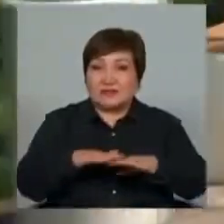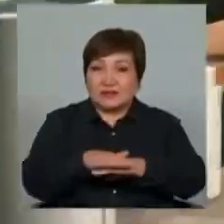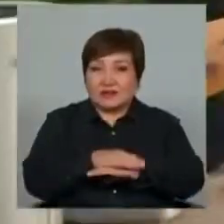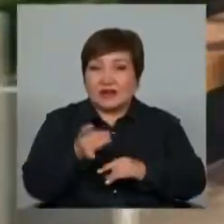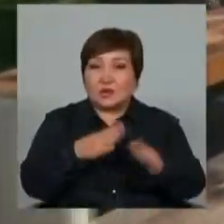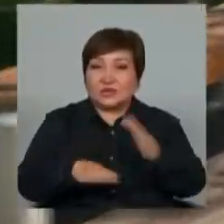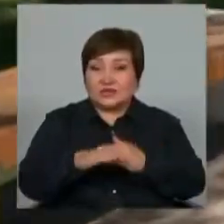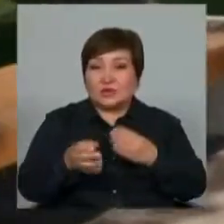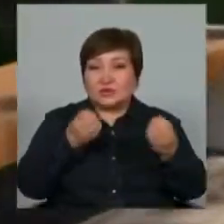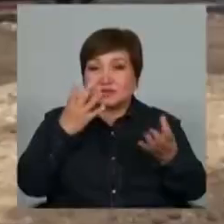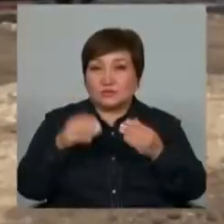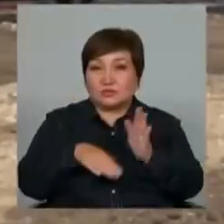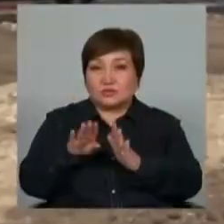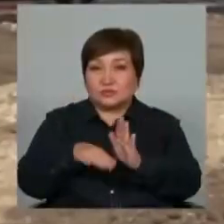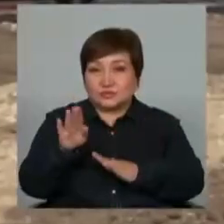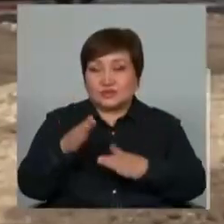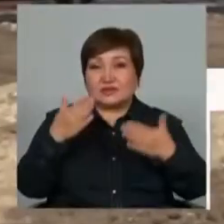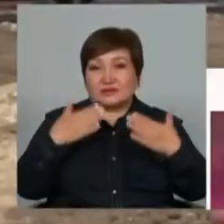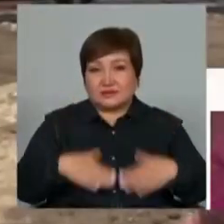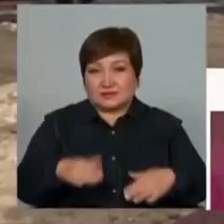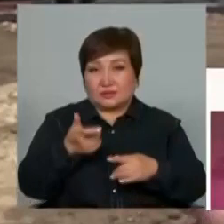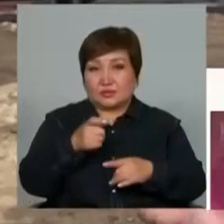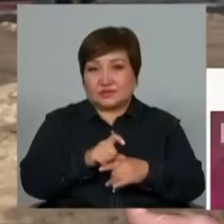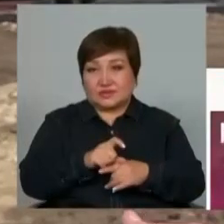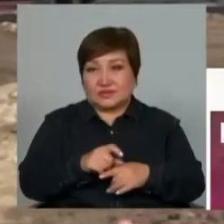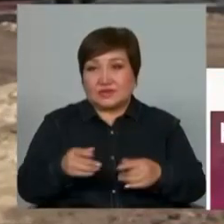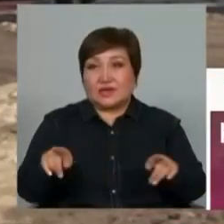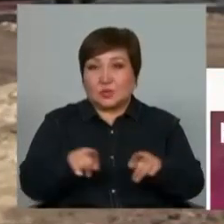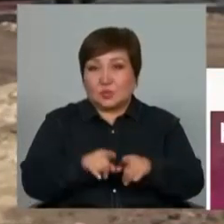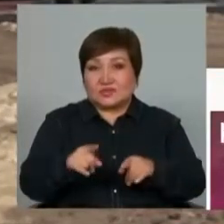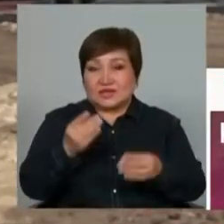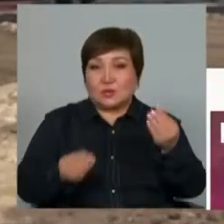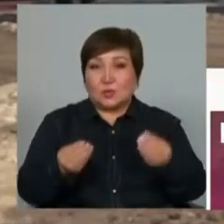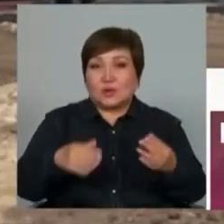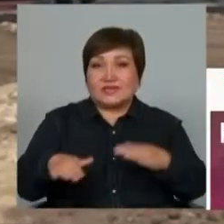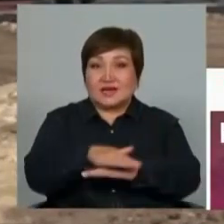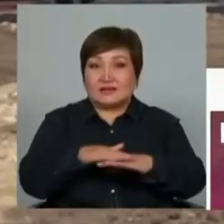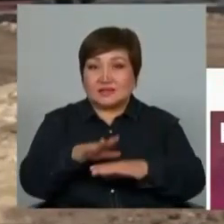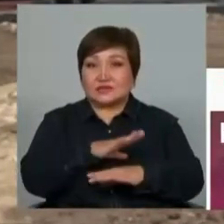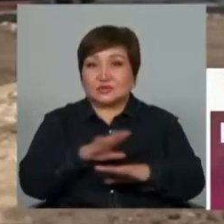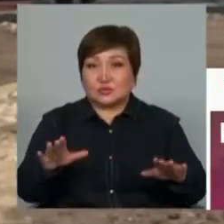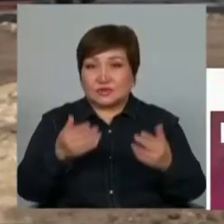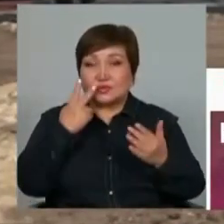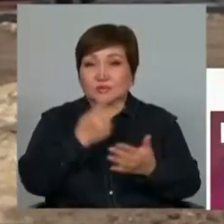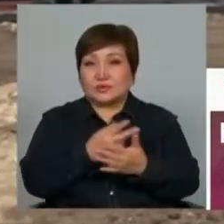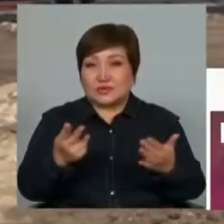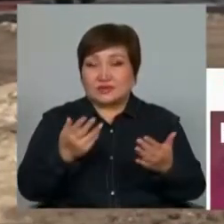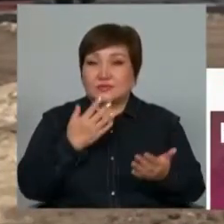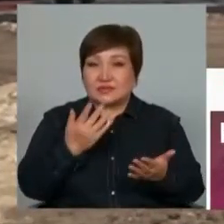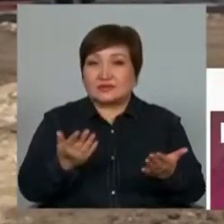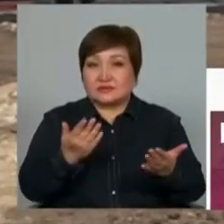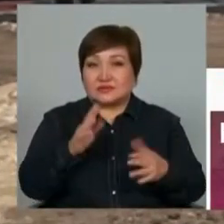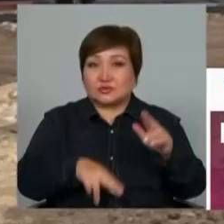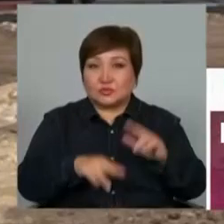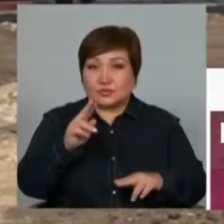көркейіп жатқанына дән риза. Мынандай ойын алаңы жоқ еді. Міне көрдіңіз бе, құрылыспенен бірге